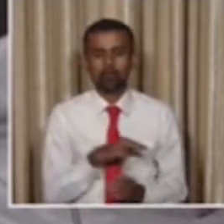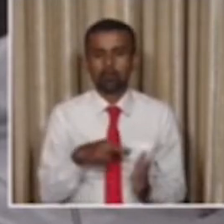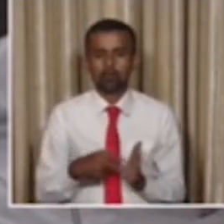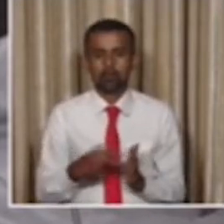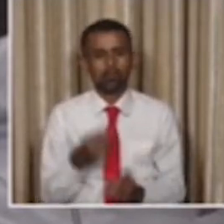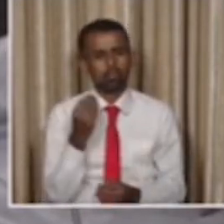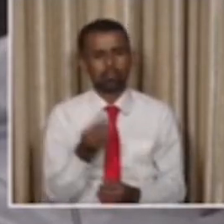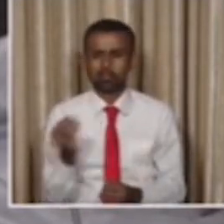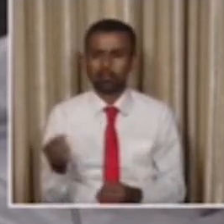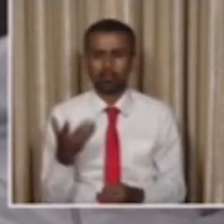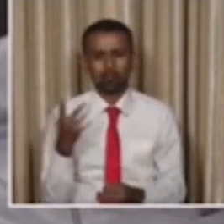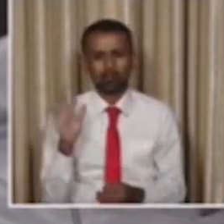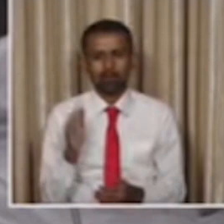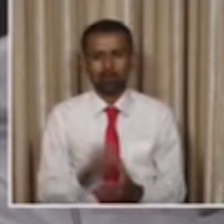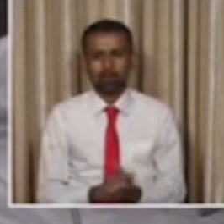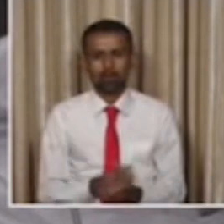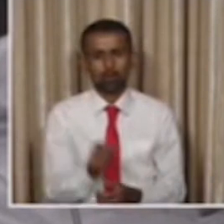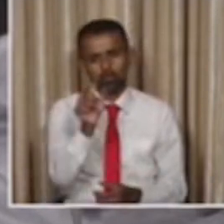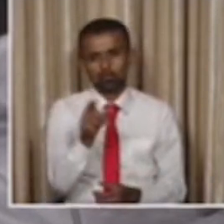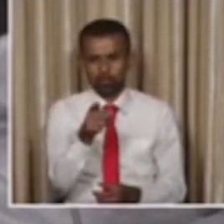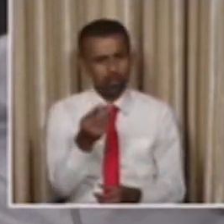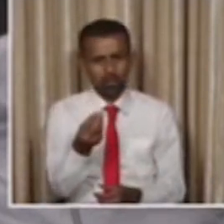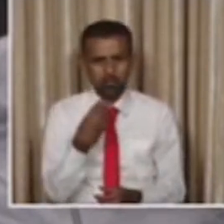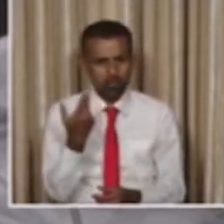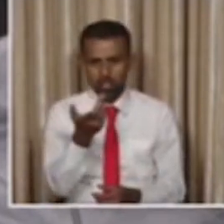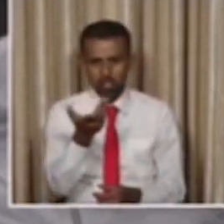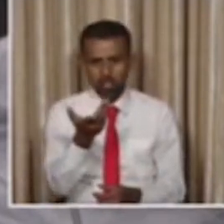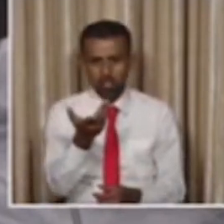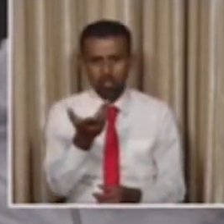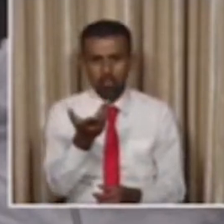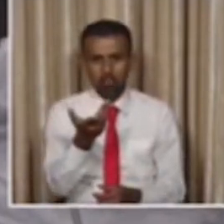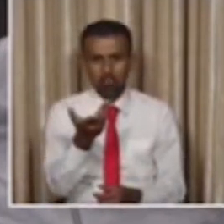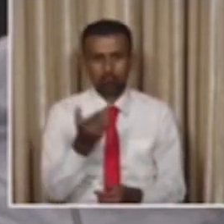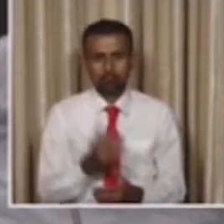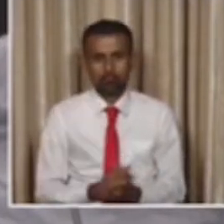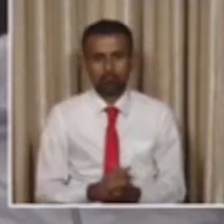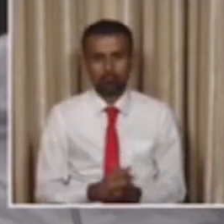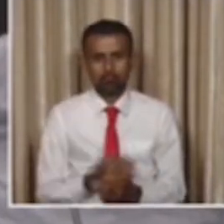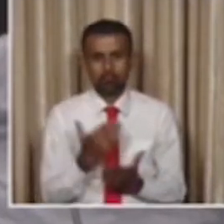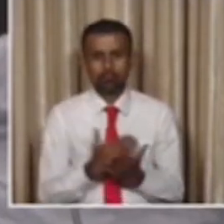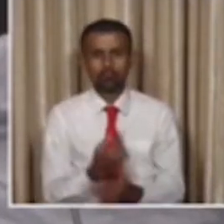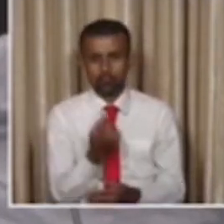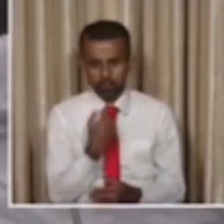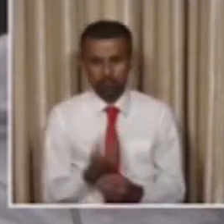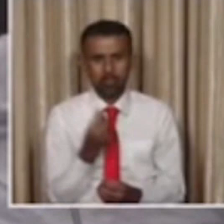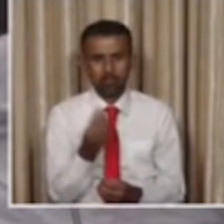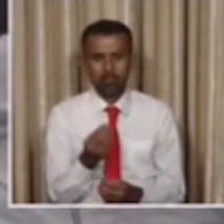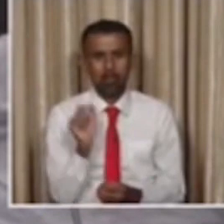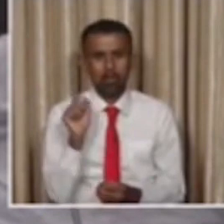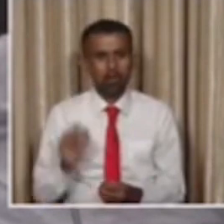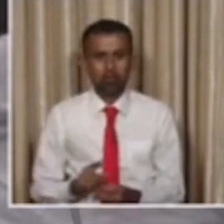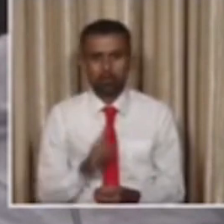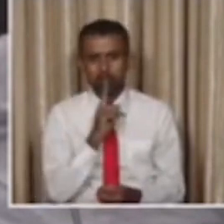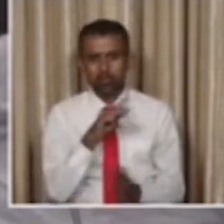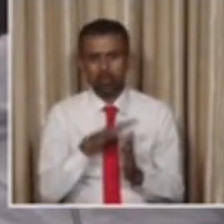දීලා තියෙනවා. ඔබතුමාලට ලැබිලා නැත්නම් විස්තරේ වන්න මං කියන්න ලබා දුන්නා ඇගේ